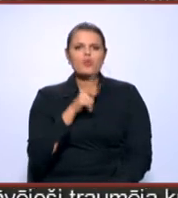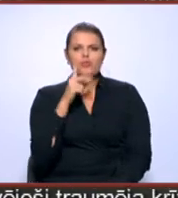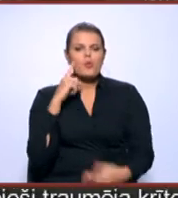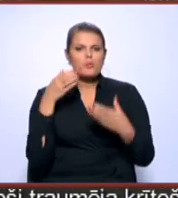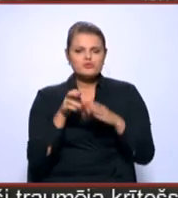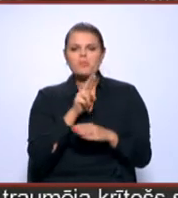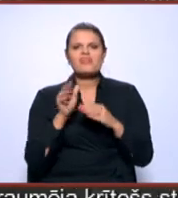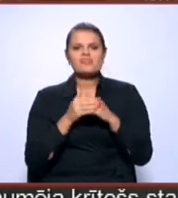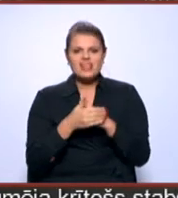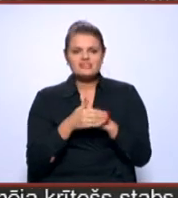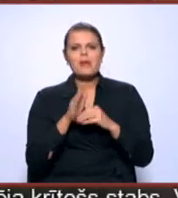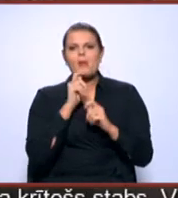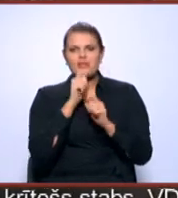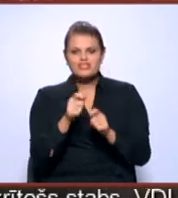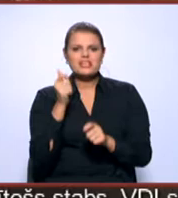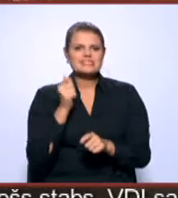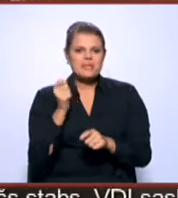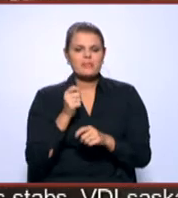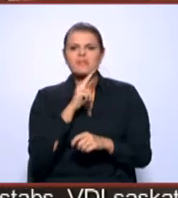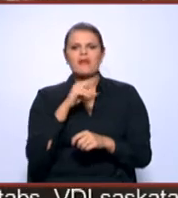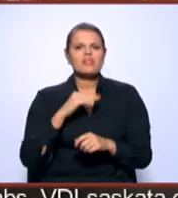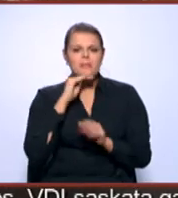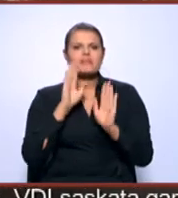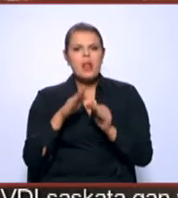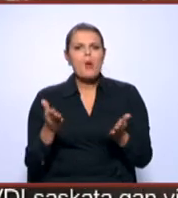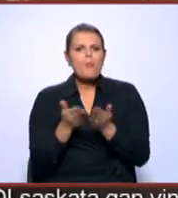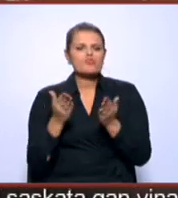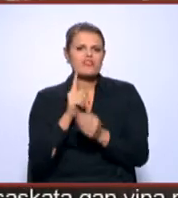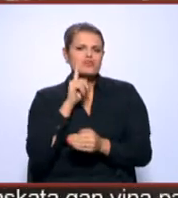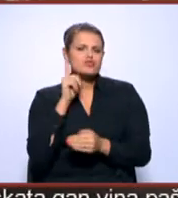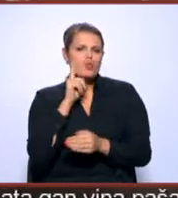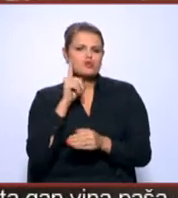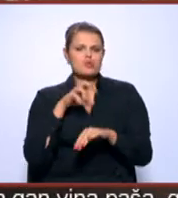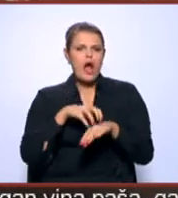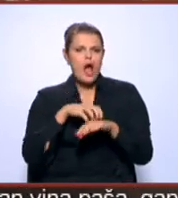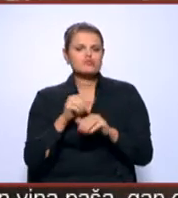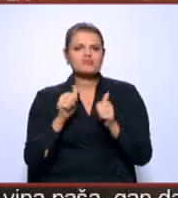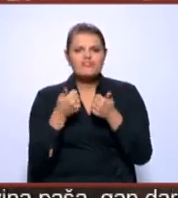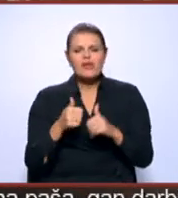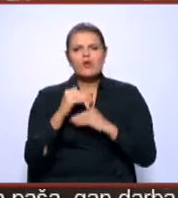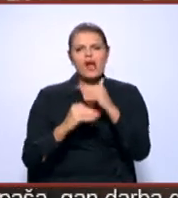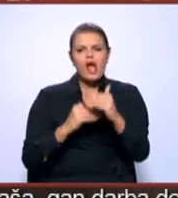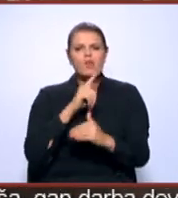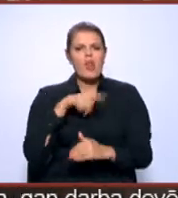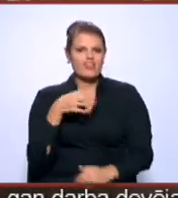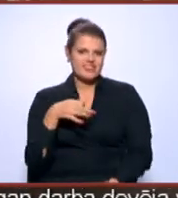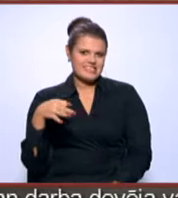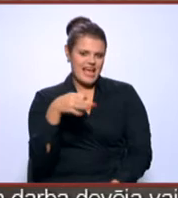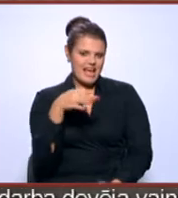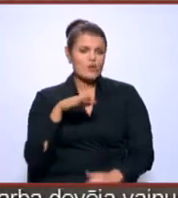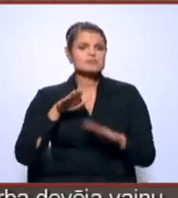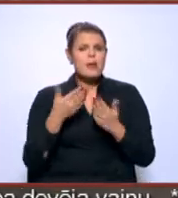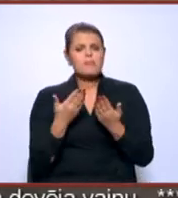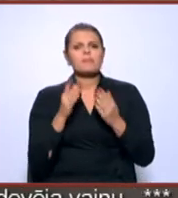doma neslēp, ka ar piešķirtajām stipendijām vien nepietiks, lai motivētu jaunos ārstus veidot karjeru Latvijas reģionos. Tikai